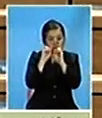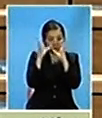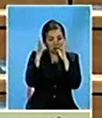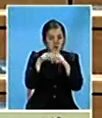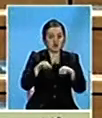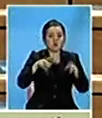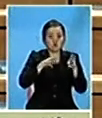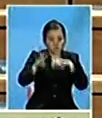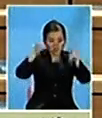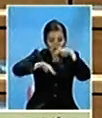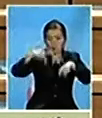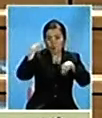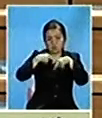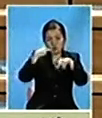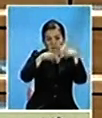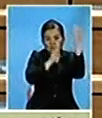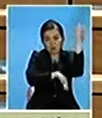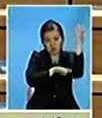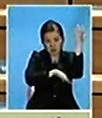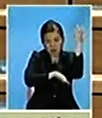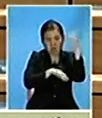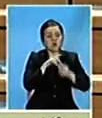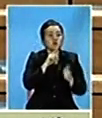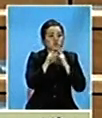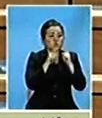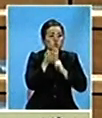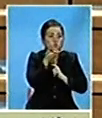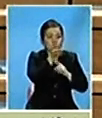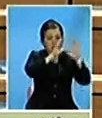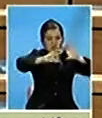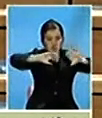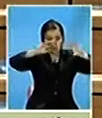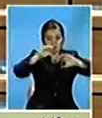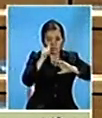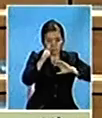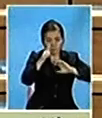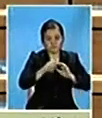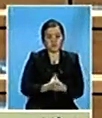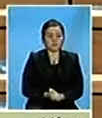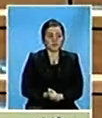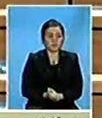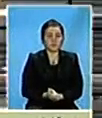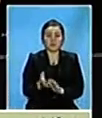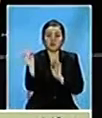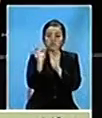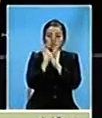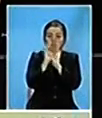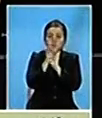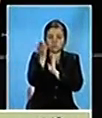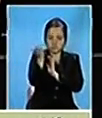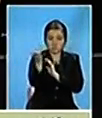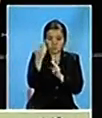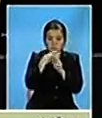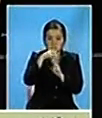นะครับครับก็ปรึกษาหรือไปยังหัวหน้ารัฐบาลด้วยครับ ครับท่านสุดท้ายครับท่านสมชายสถานการณ์